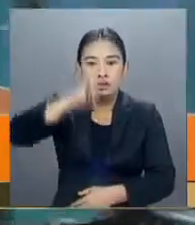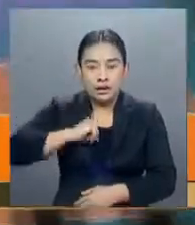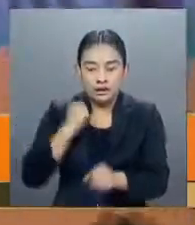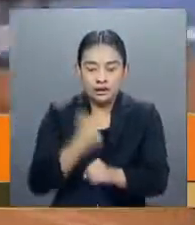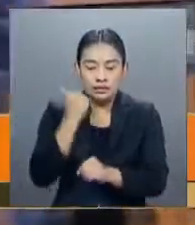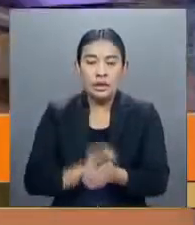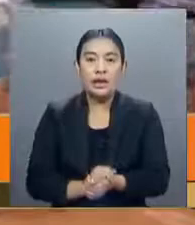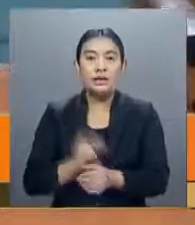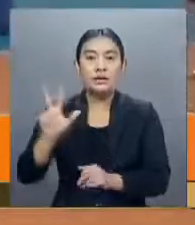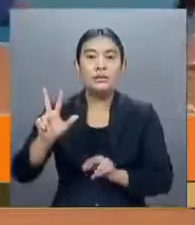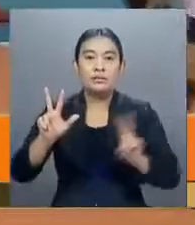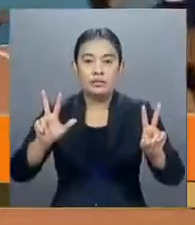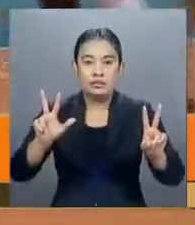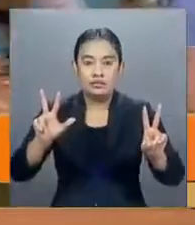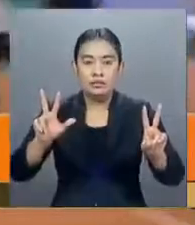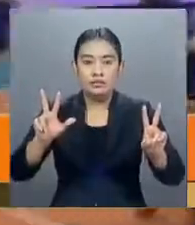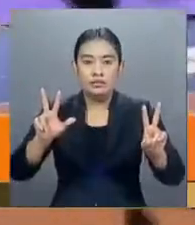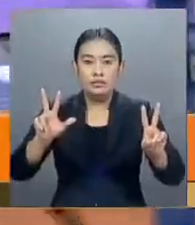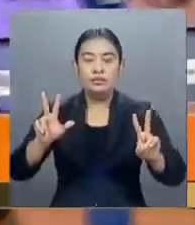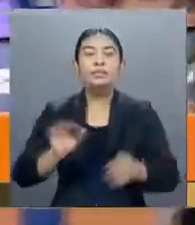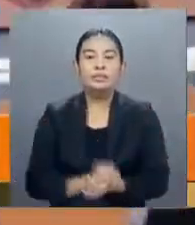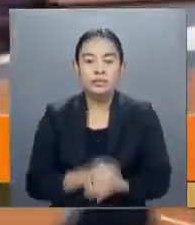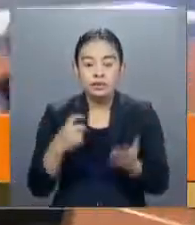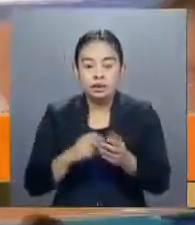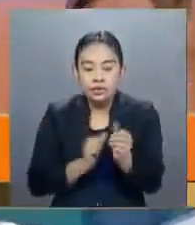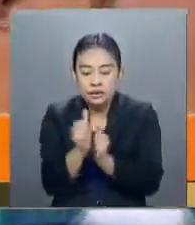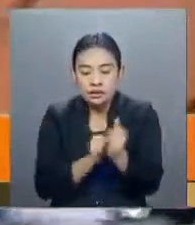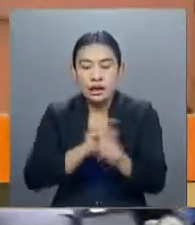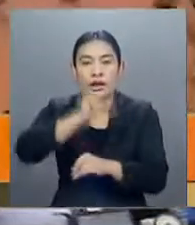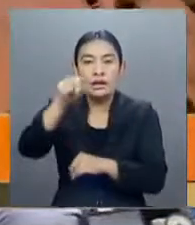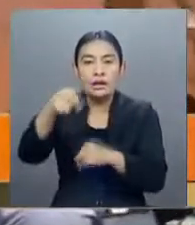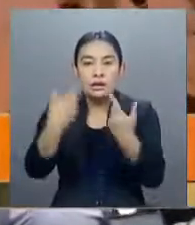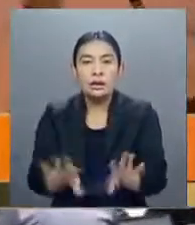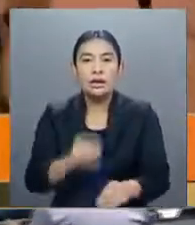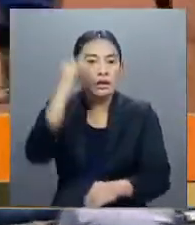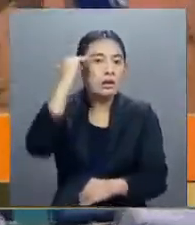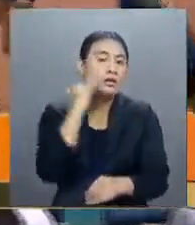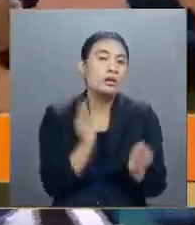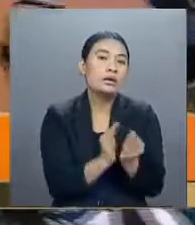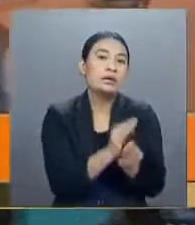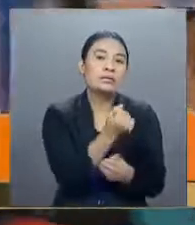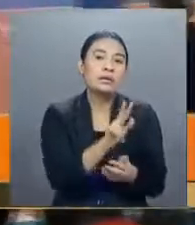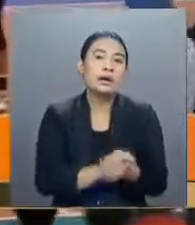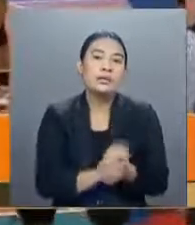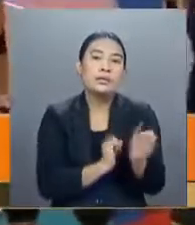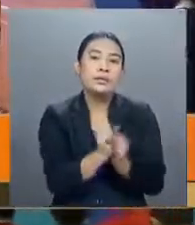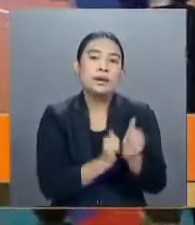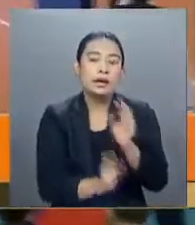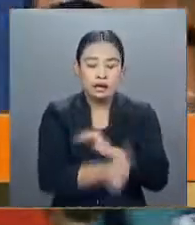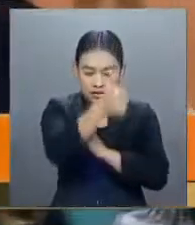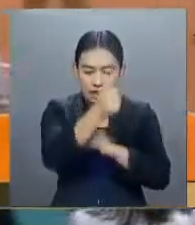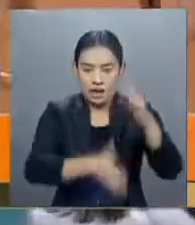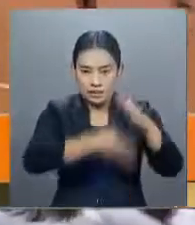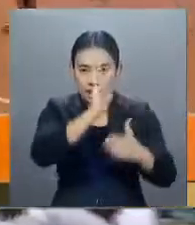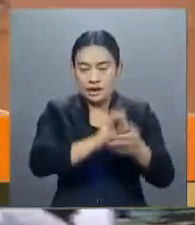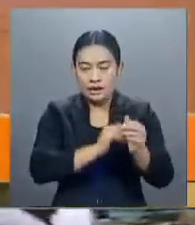อ2เซตยังไม่ลุ้นคว้าตัวโอลิมปิกเกมส์ขณะที่เกาหลีใต้เก็บเพิ่มเป็น13คะแนนคว้าสิทธิ์ไปแข่งโอลิมปิกแน่นอนแล้วครับ